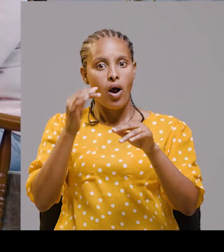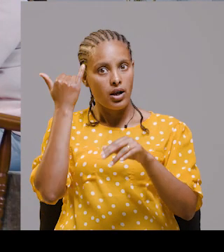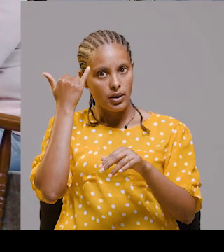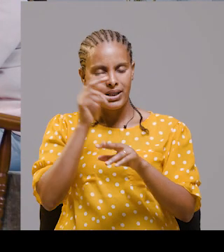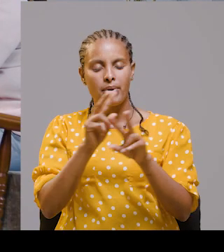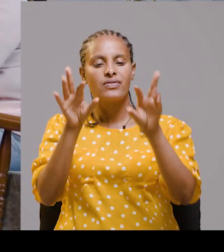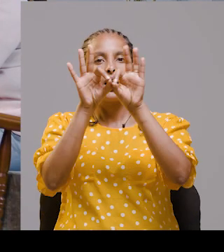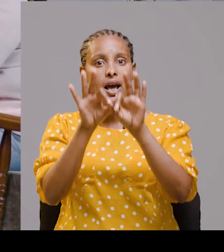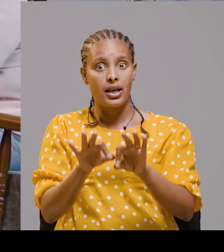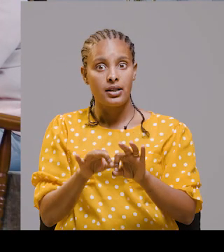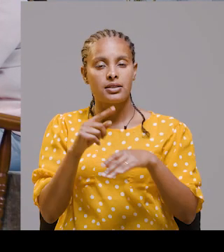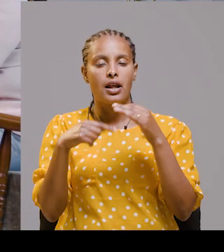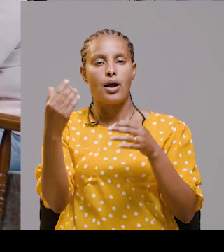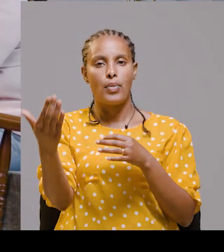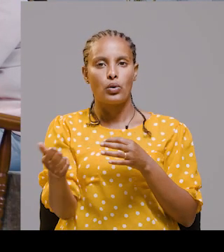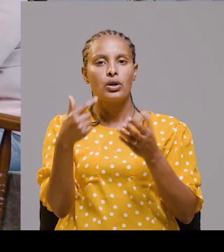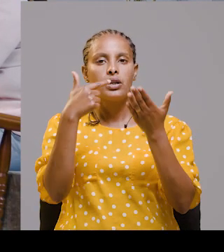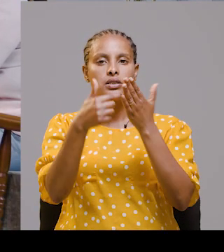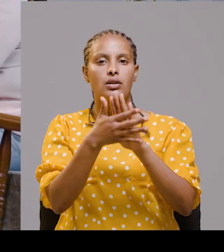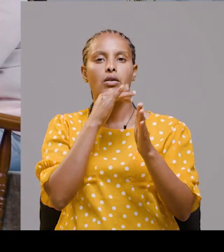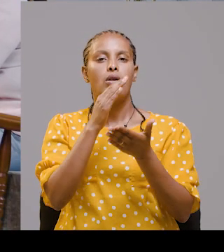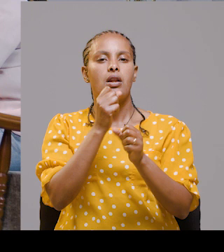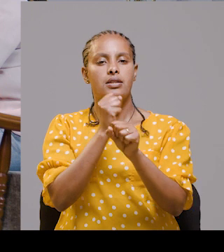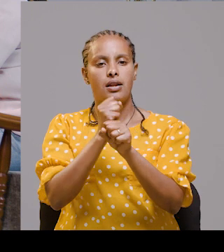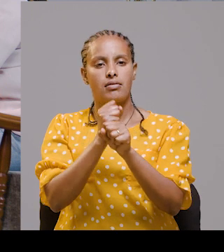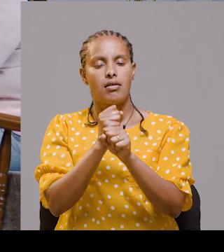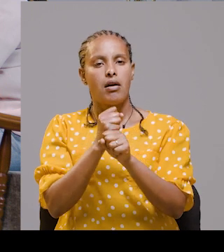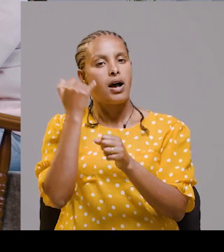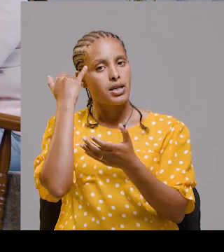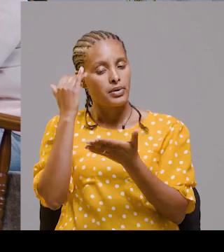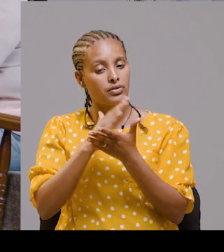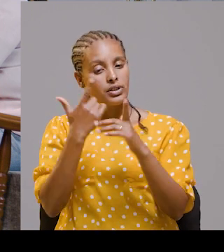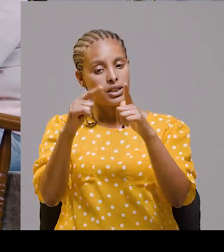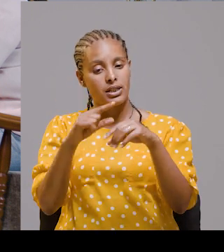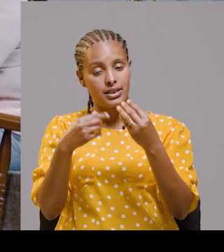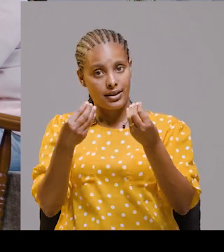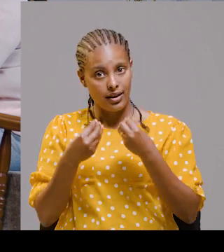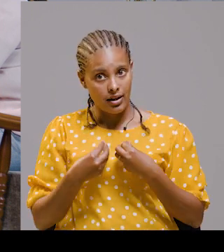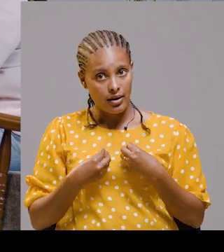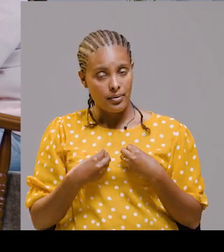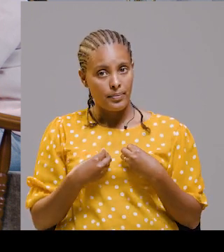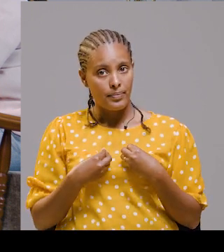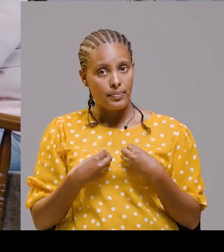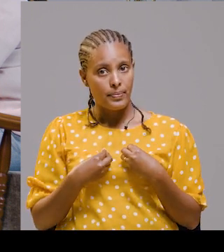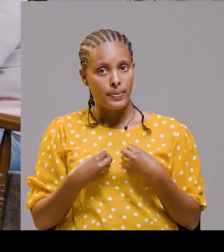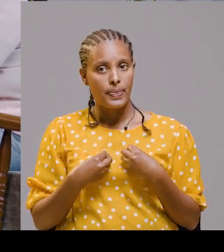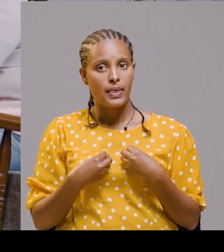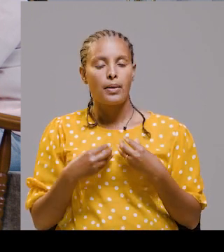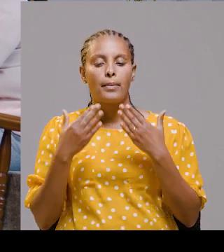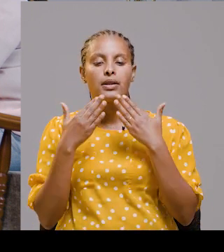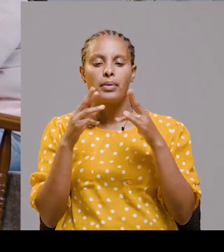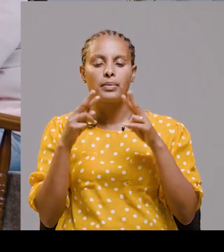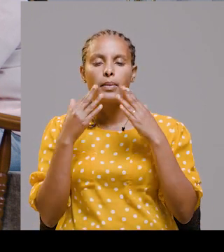በጣም አስፈላጊ ስለነበሩ እነዛ ነገሮች ላይ ሀሳባችንን እንድናካፍል እድል ስለተሰጠን ራሴ በጣም